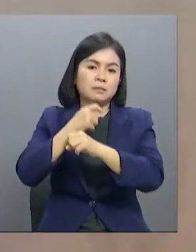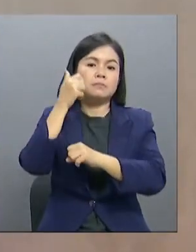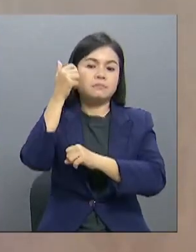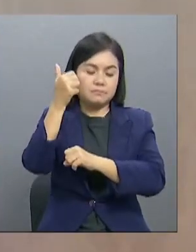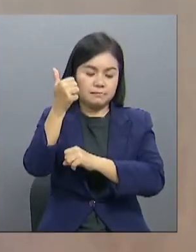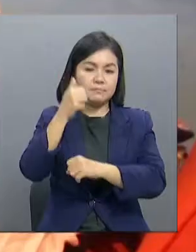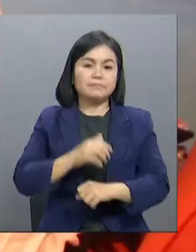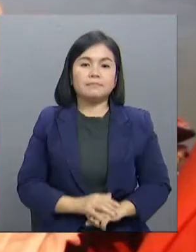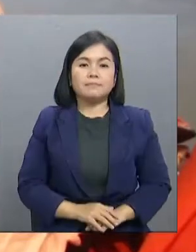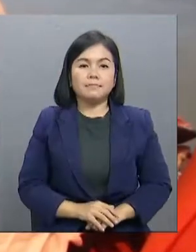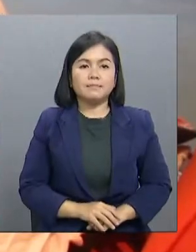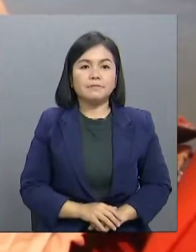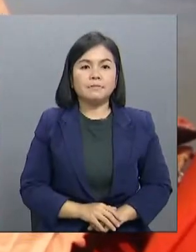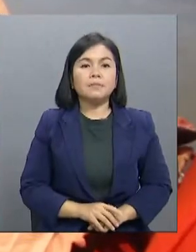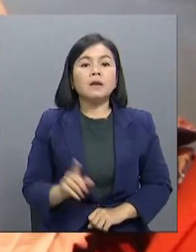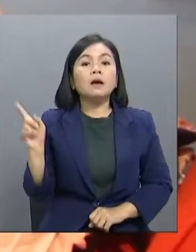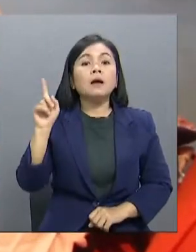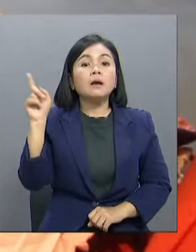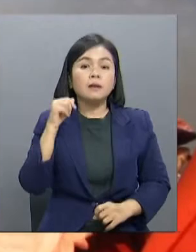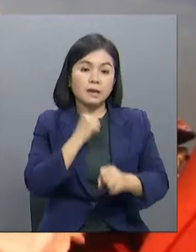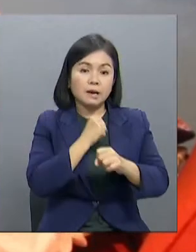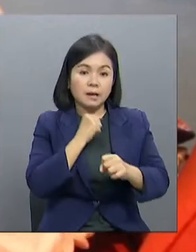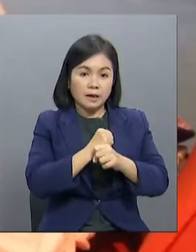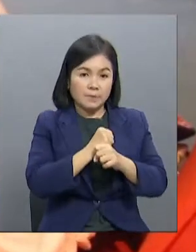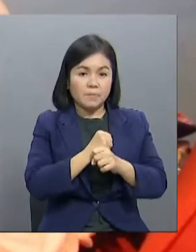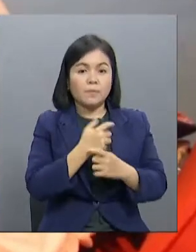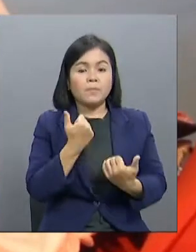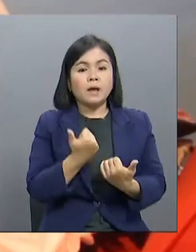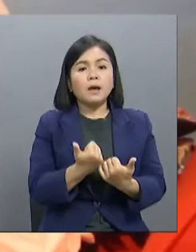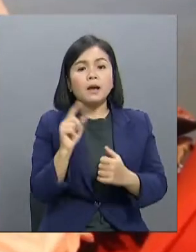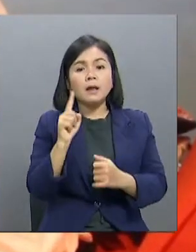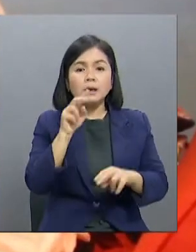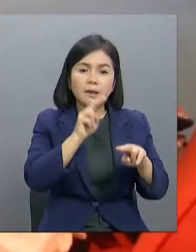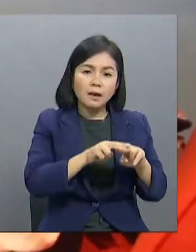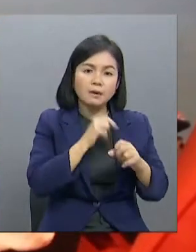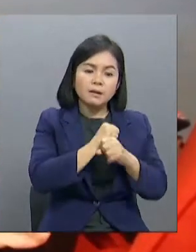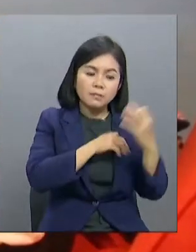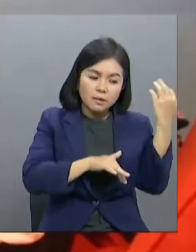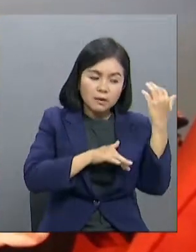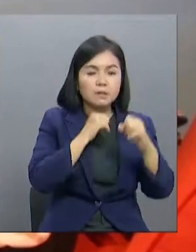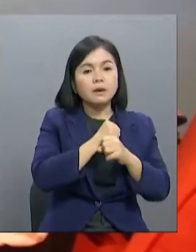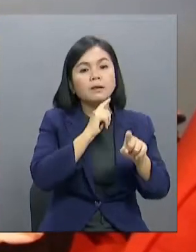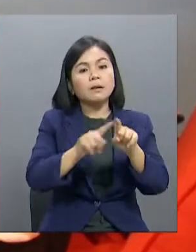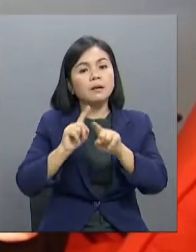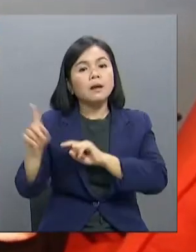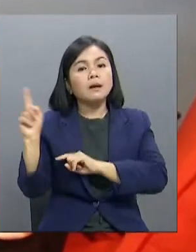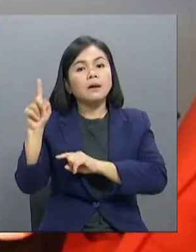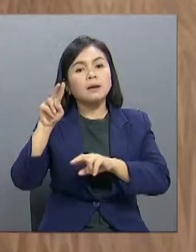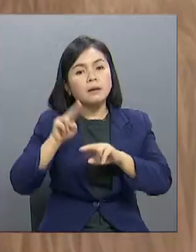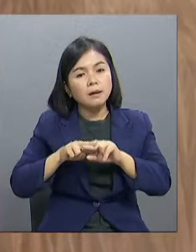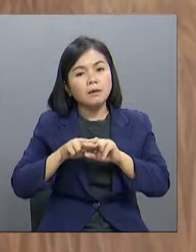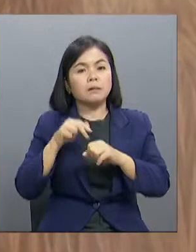วยค่ะ พื้นที่ของ co-working space นอกจากการเปิดให้บริการในส่วนของพื้นที่สำหรับการนั่งทำงานแล้ว